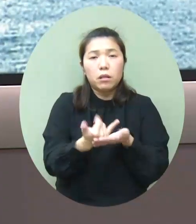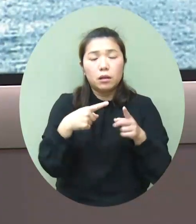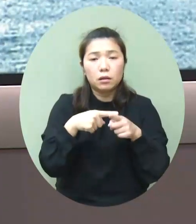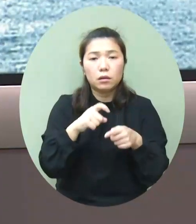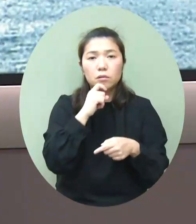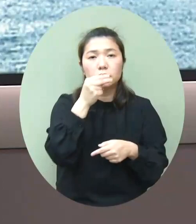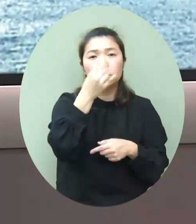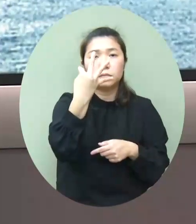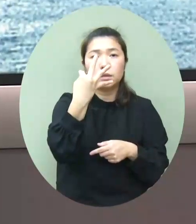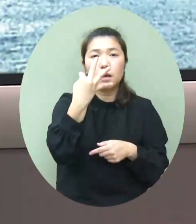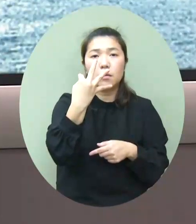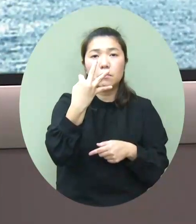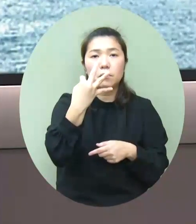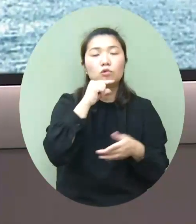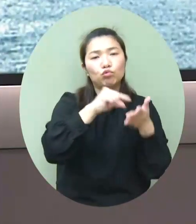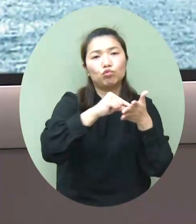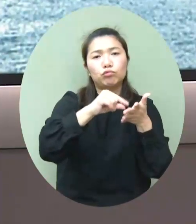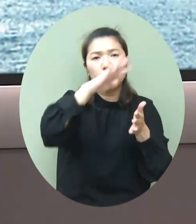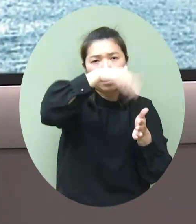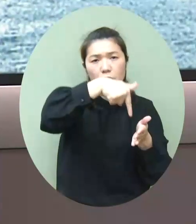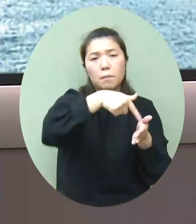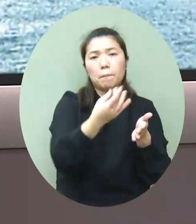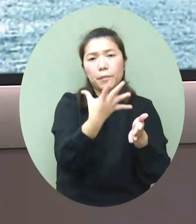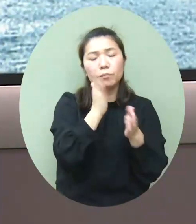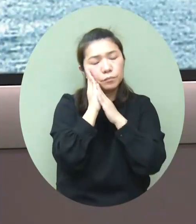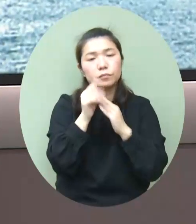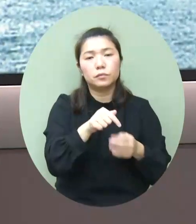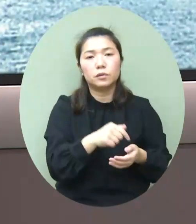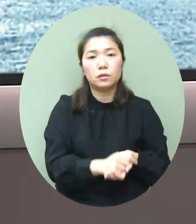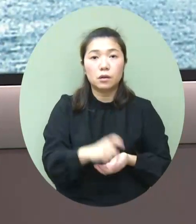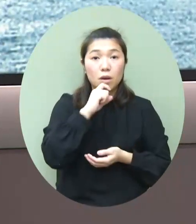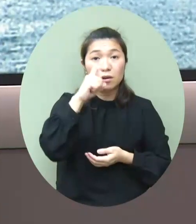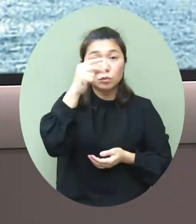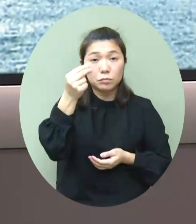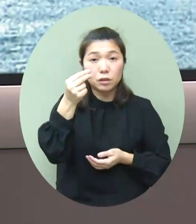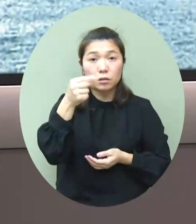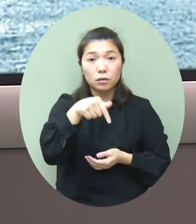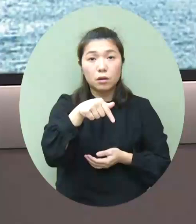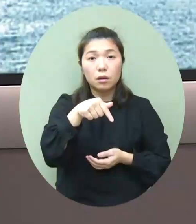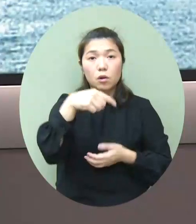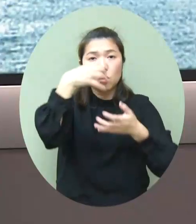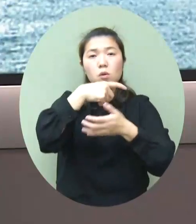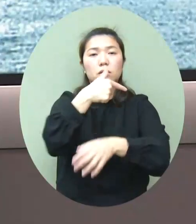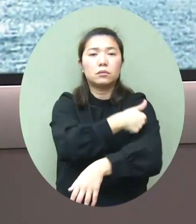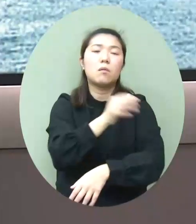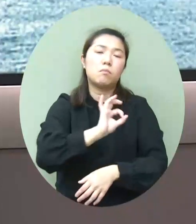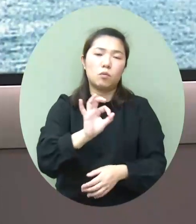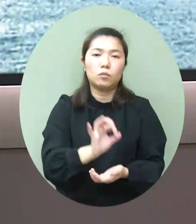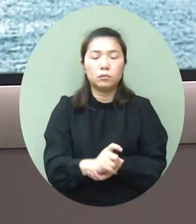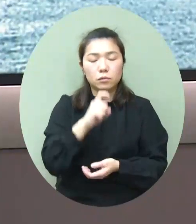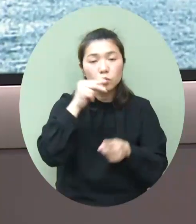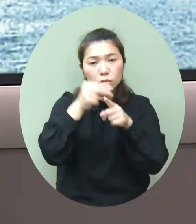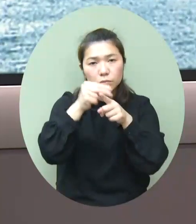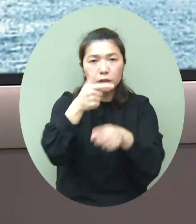的病人里面，73位是来自院舍，97名是没有接